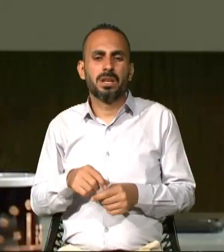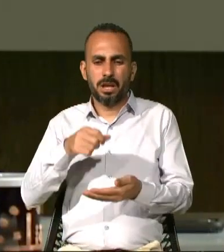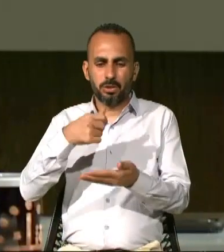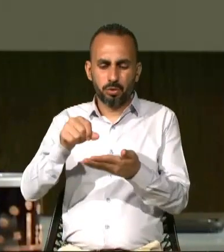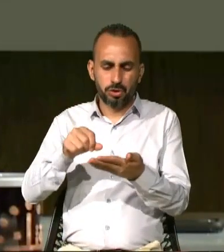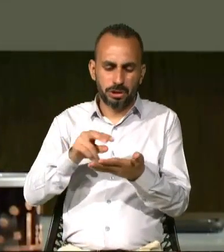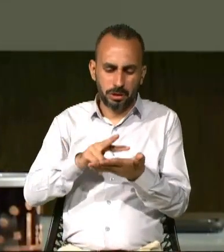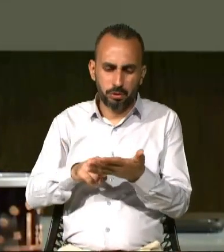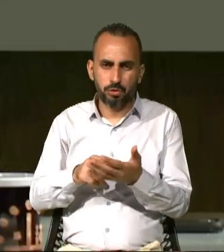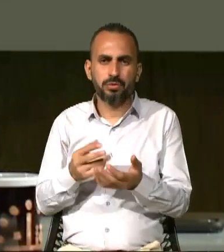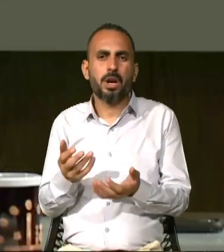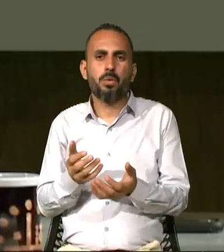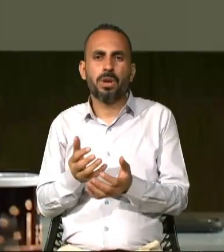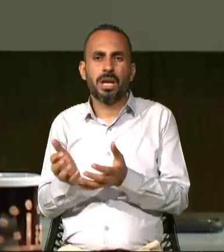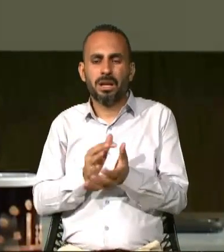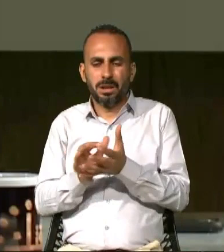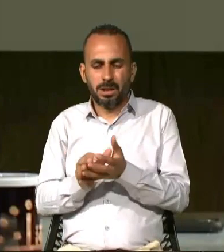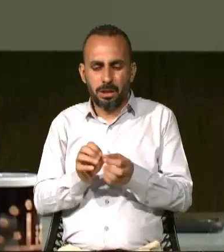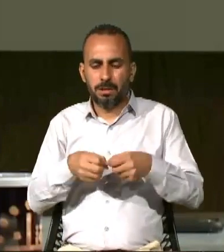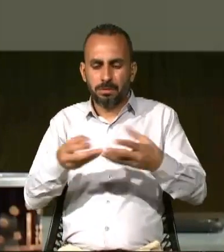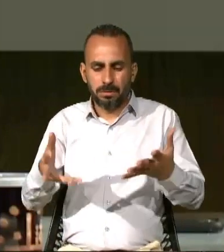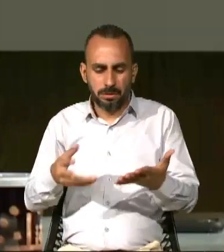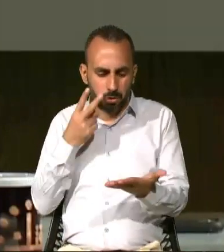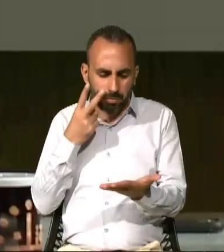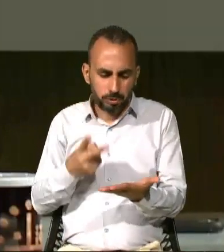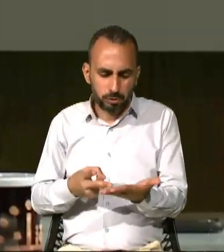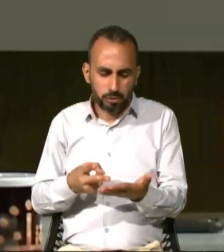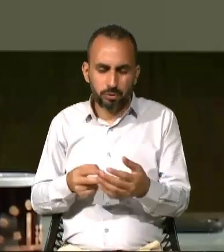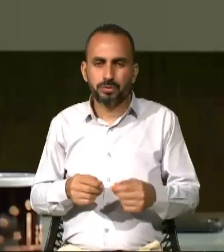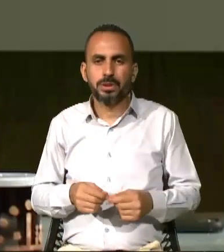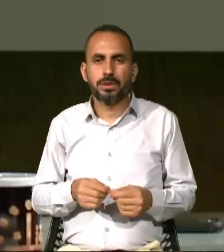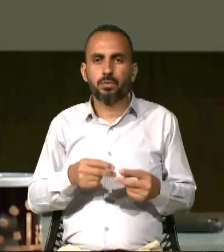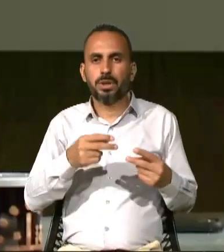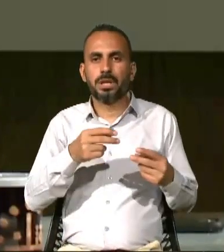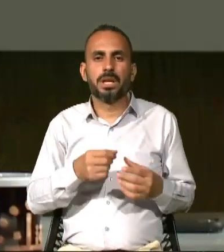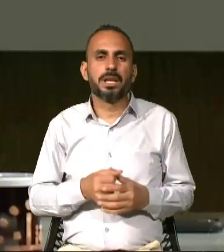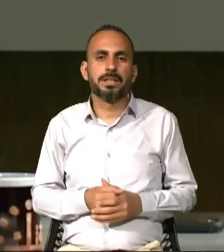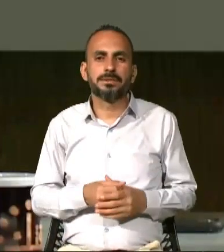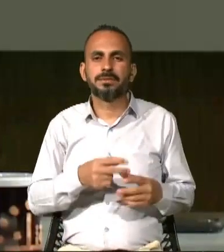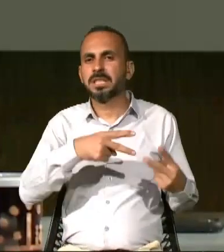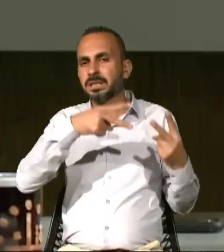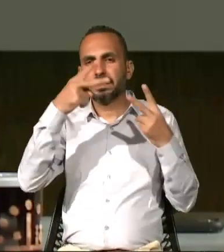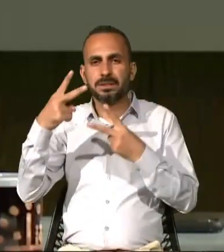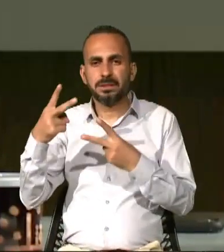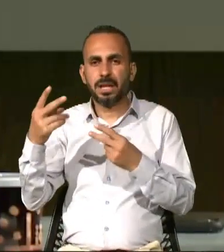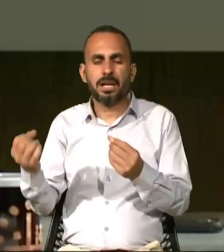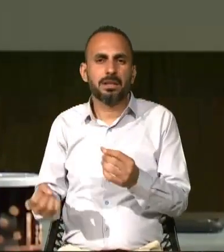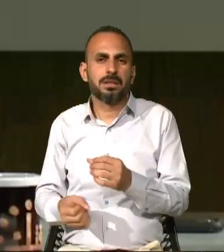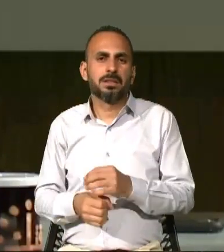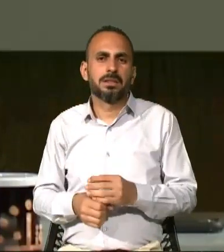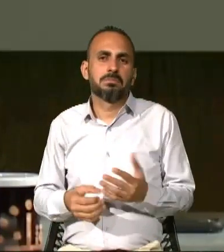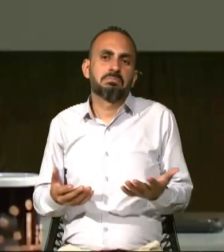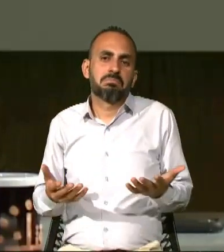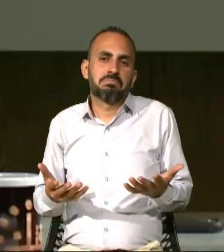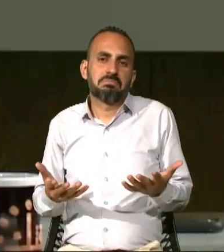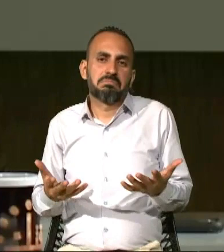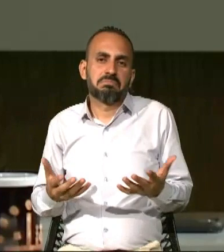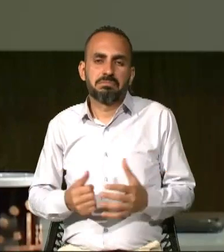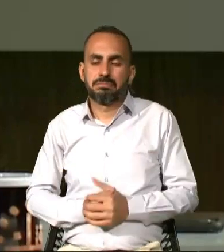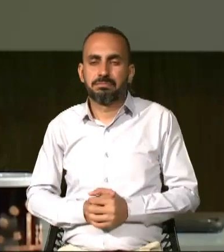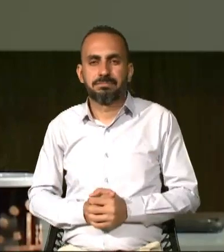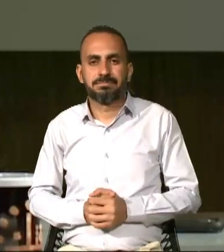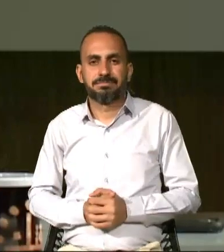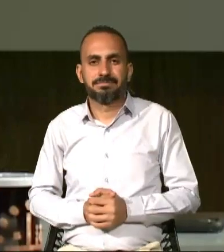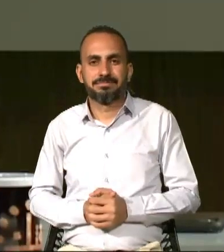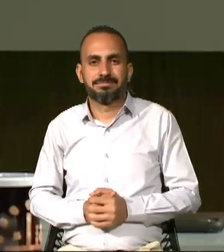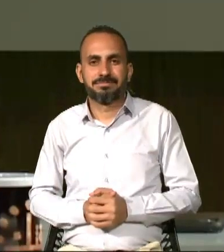مش حقيقي؟ شكرا يا اخي عريان، ودايما اسئلتك يعني بتبقى في الجون. اتمنى ابونا يقدر يجاوبك، اتمنى